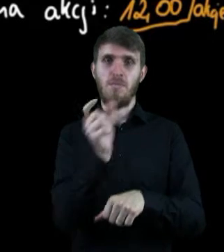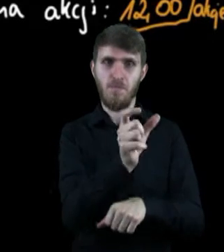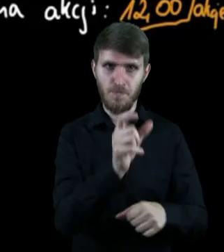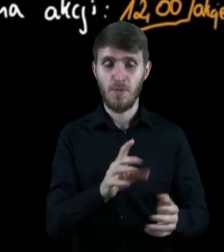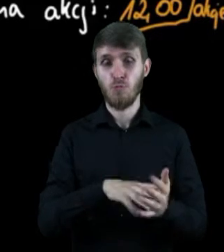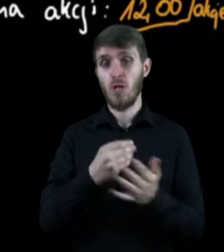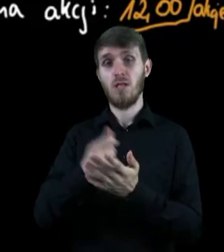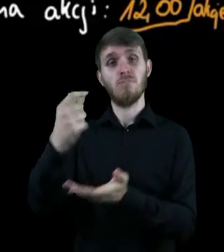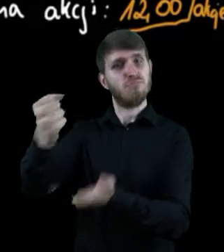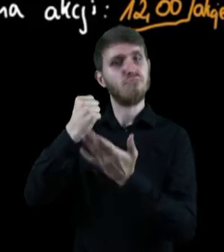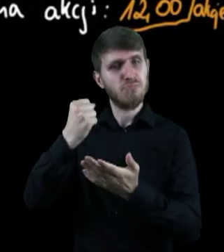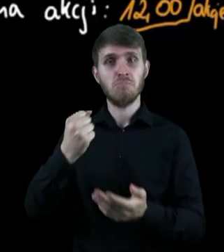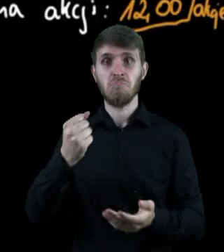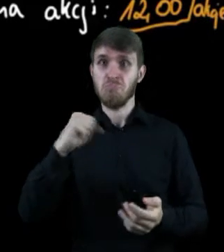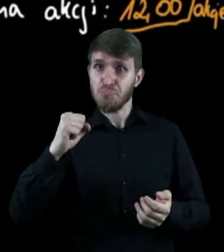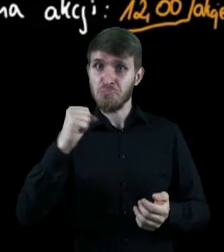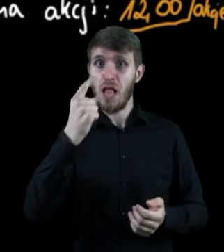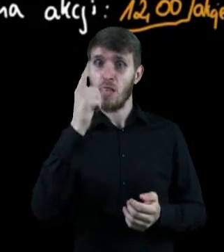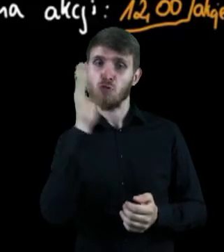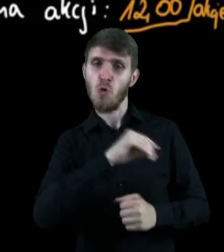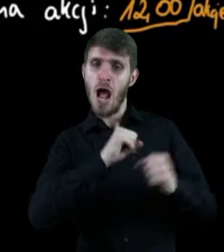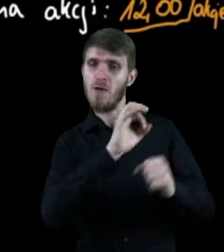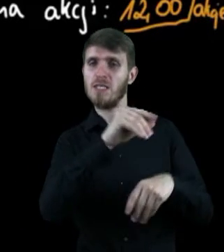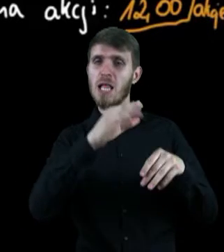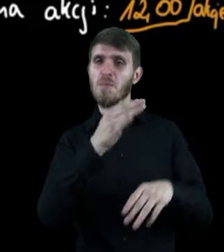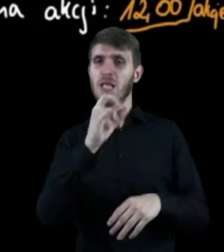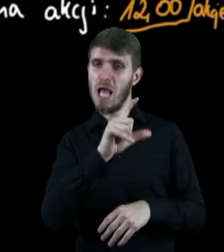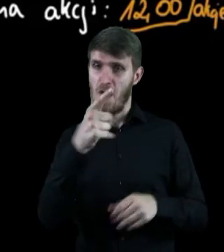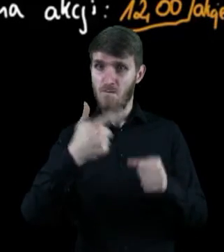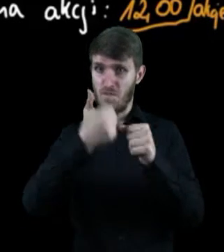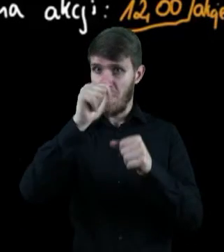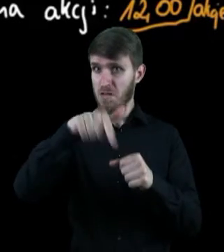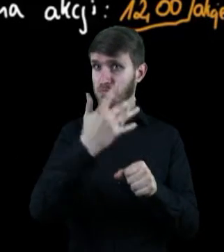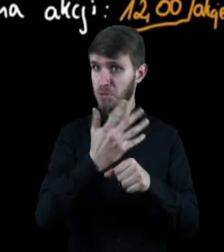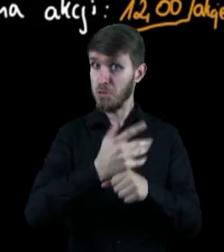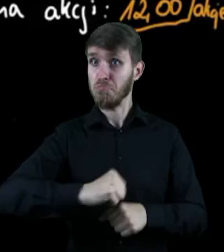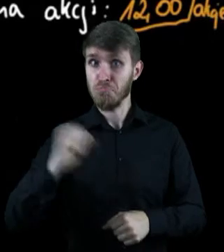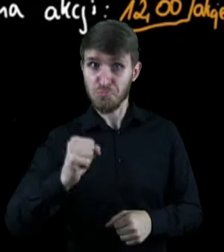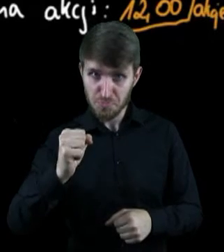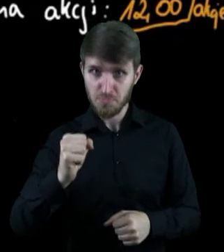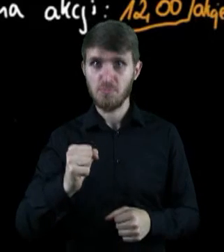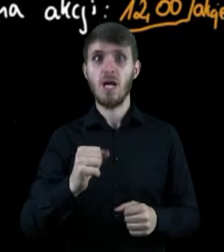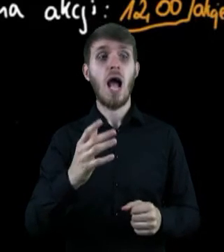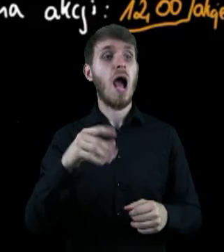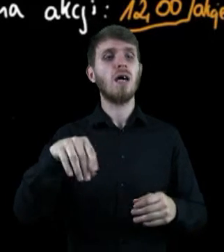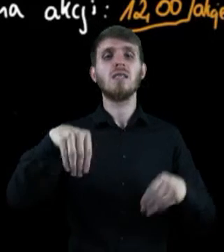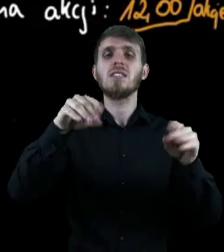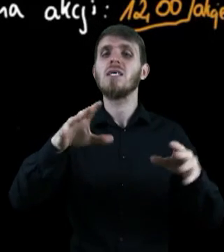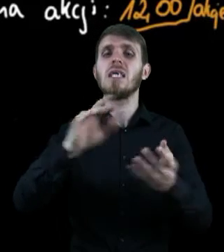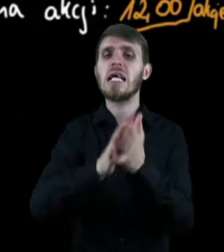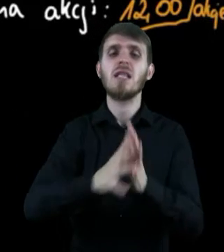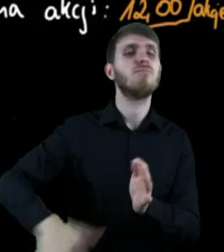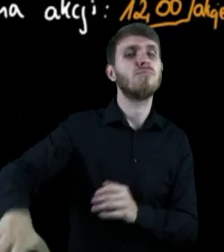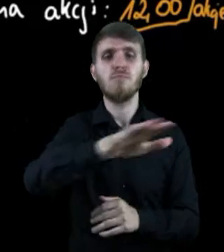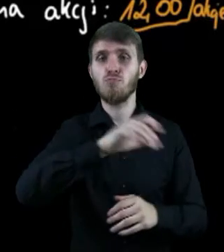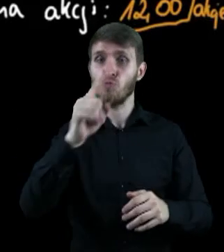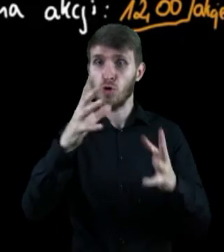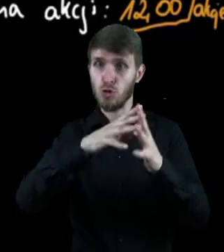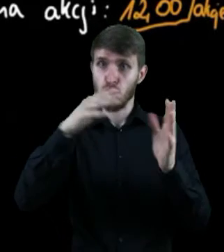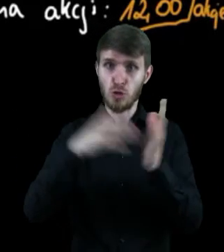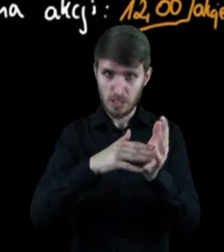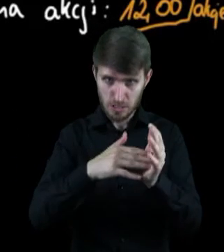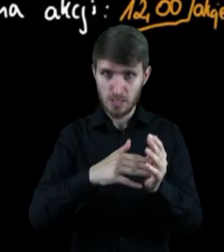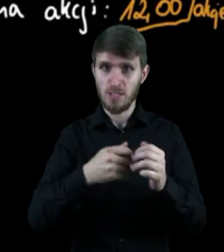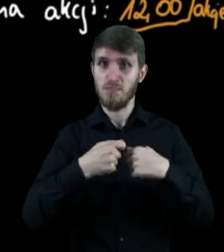chcą zapłacić za jedną akcję sklepu Michała 21,50 zł i w obrocie, czyli inaczej dostępnych na rynku jest 10 tysięcy akcji, to